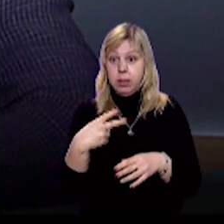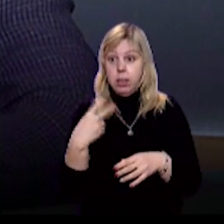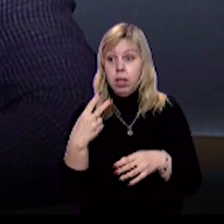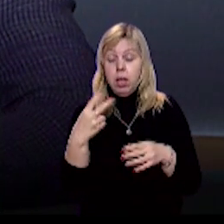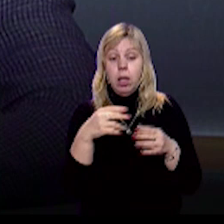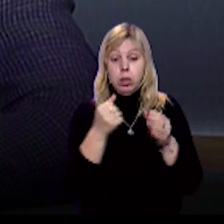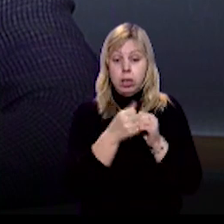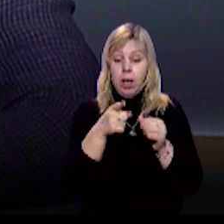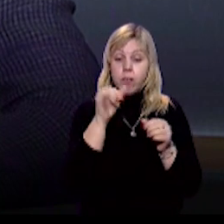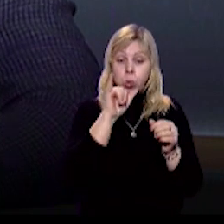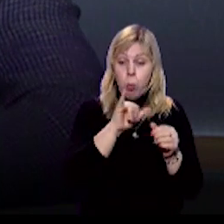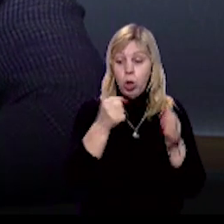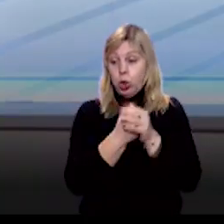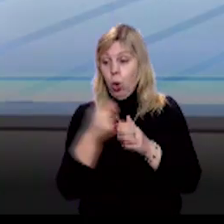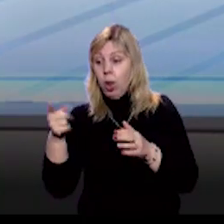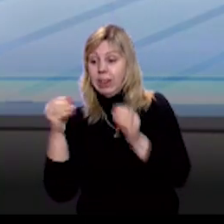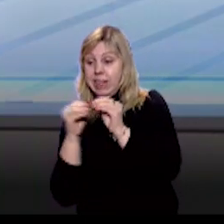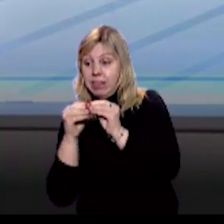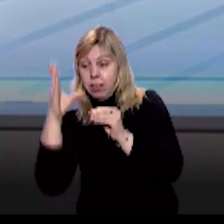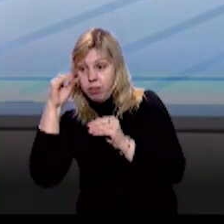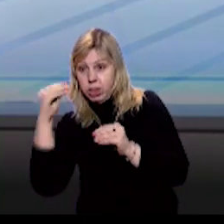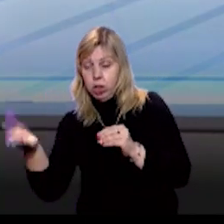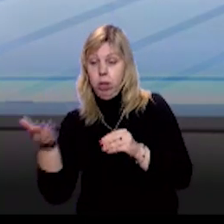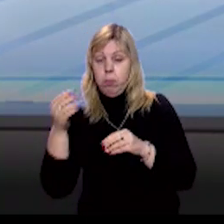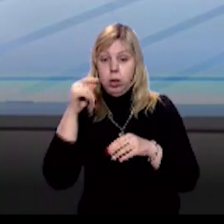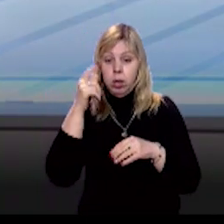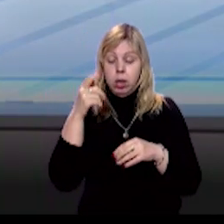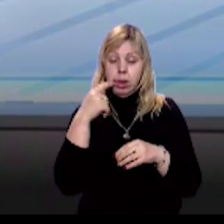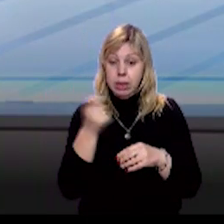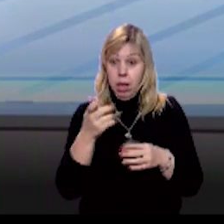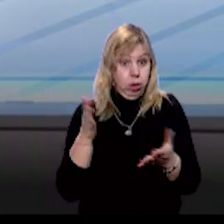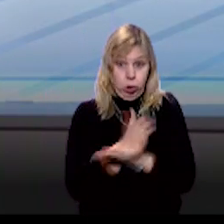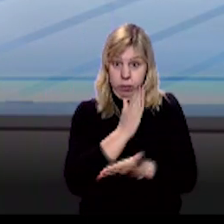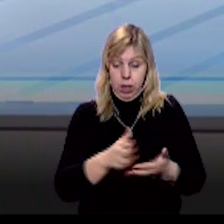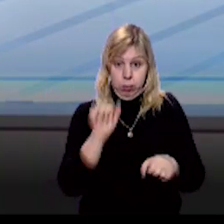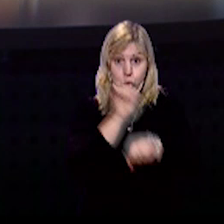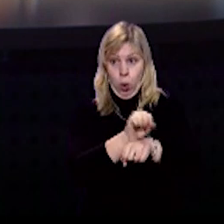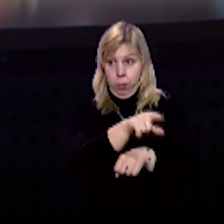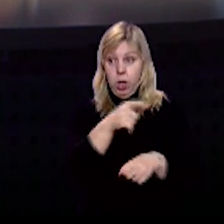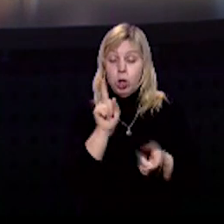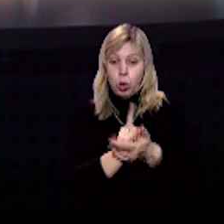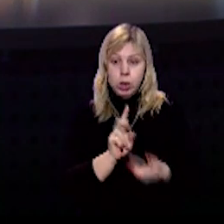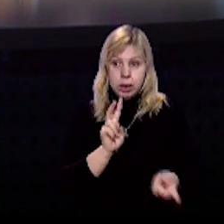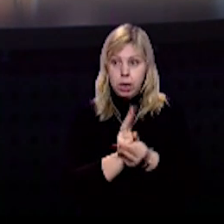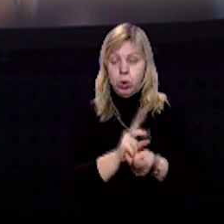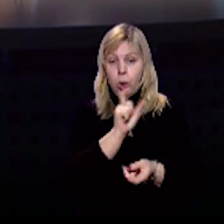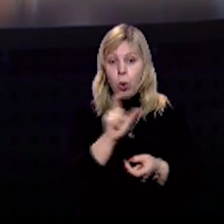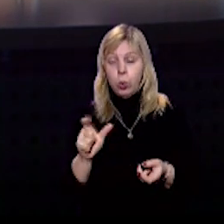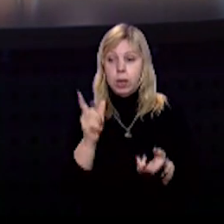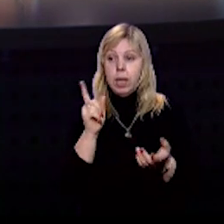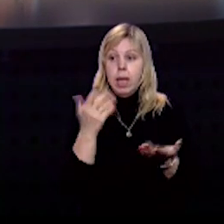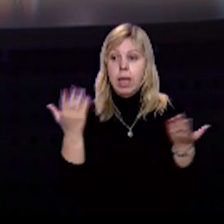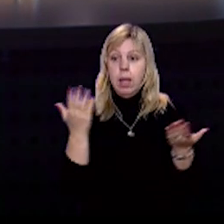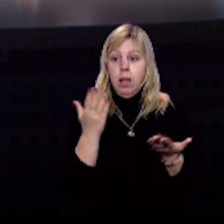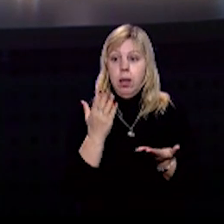до 22 неділі. Кордон взагалі завмирає, ну взагалі. І тому вони мають піти на зустріч, і мають люди, коли такі